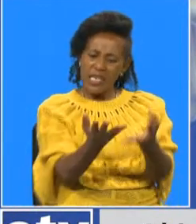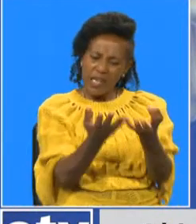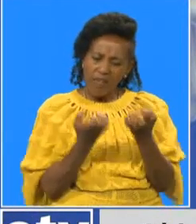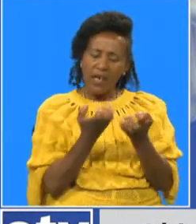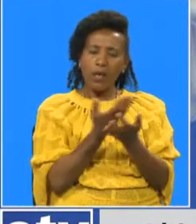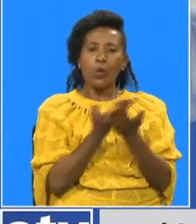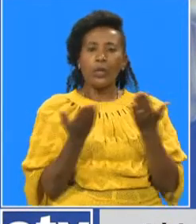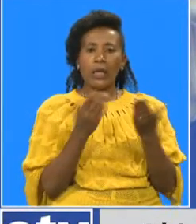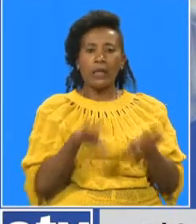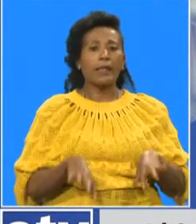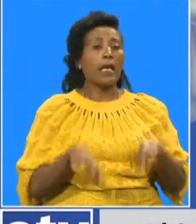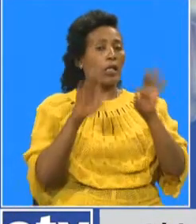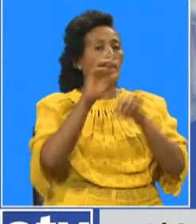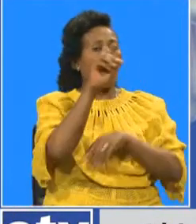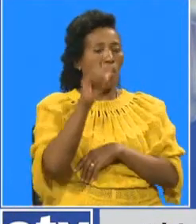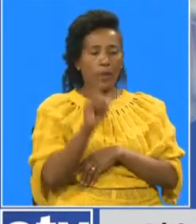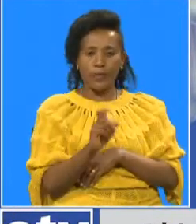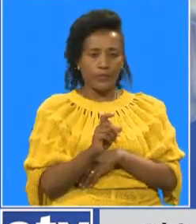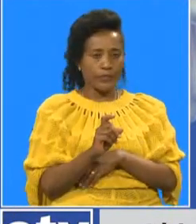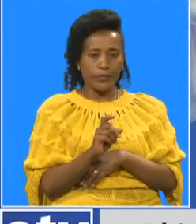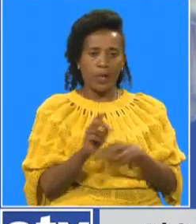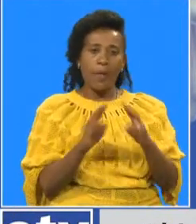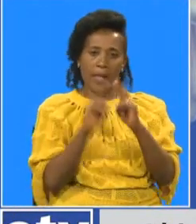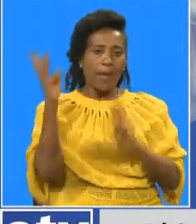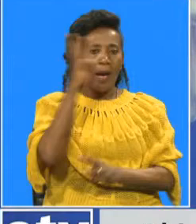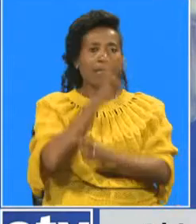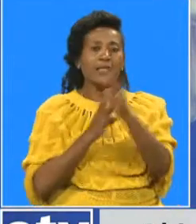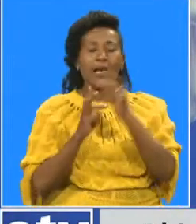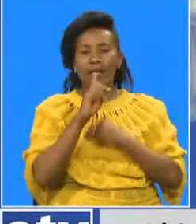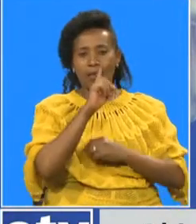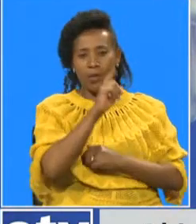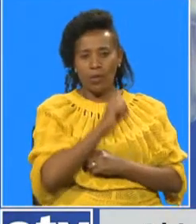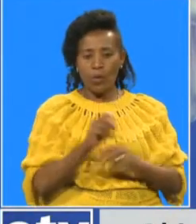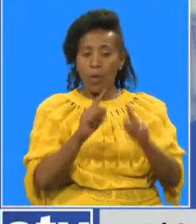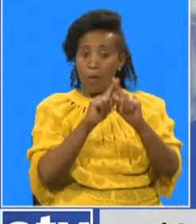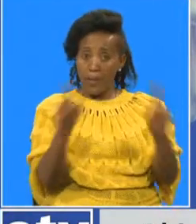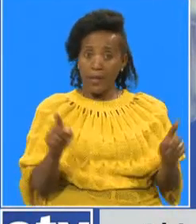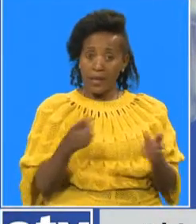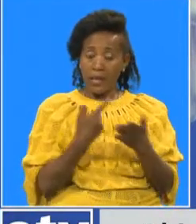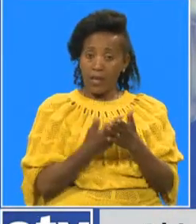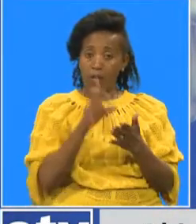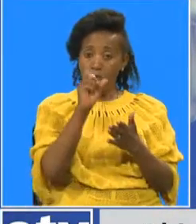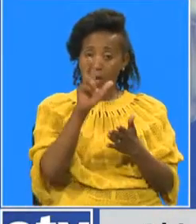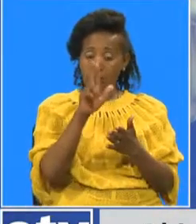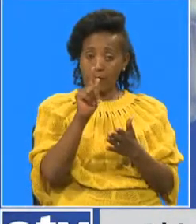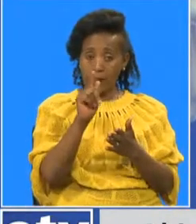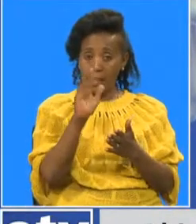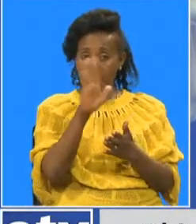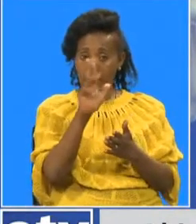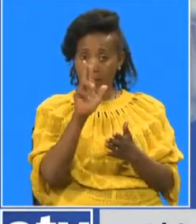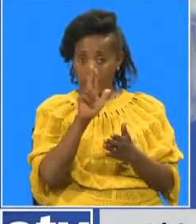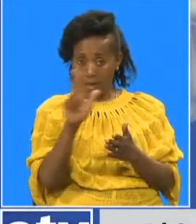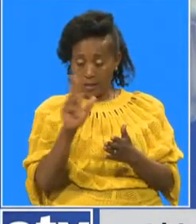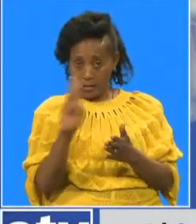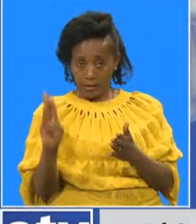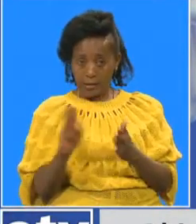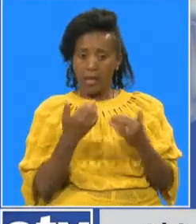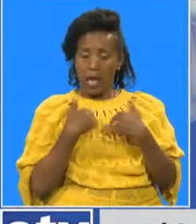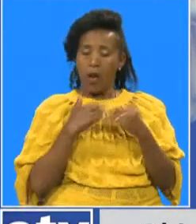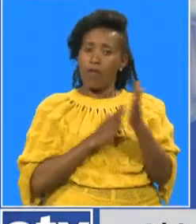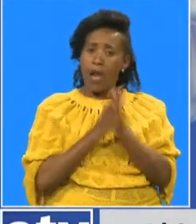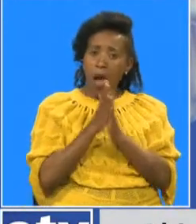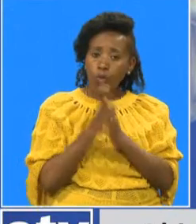የተፈለገው ነገር ተገኝተዋል ወይ በጣም አስቸጋሪ ነው። በተለይ ፎሬን ካረንሲ ፍላጎቱና አሁን ያለን